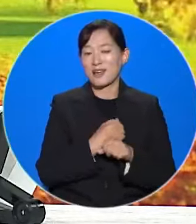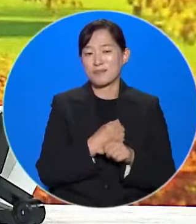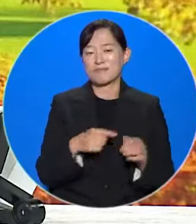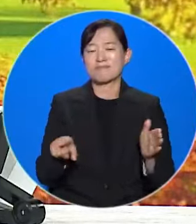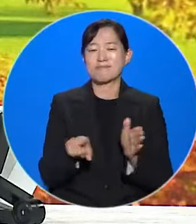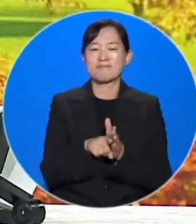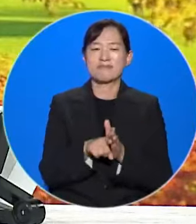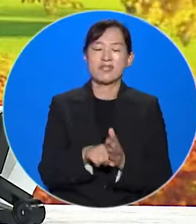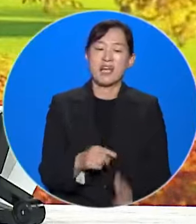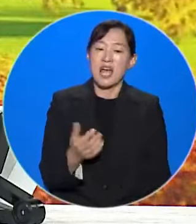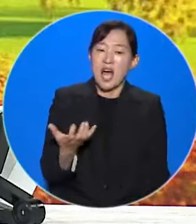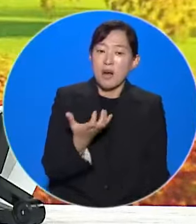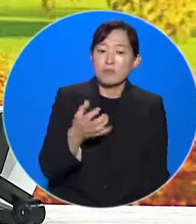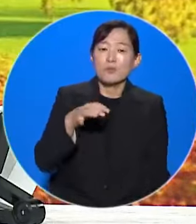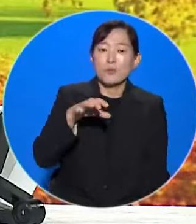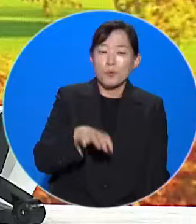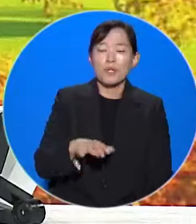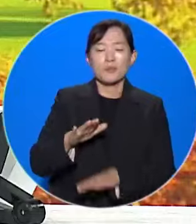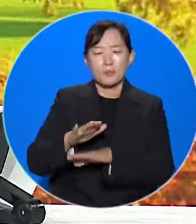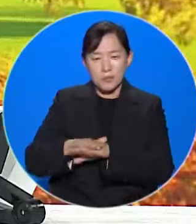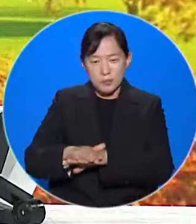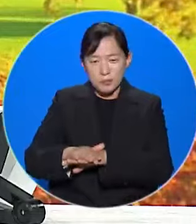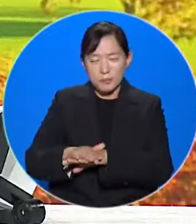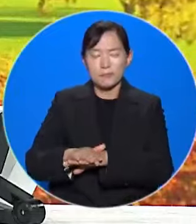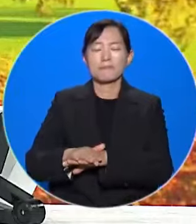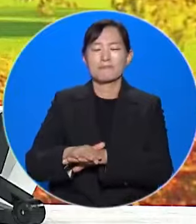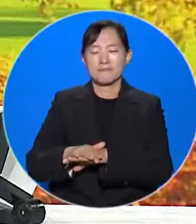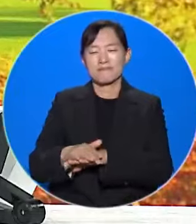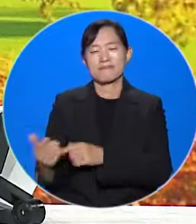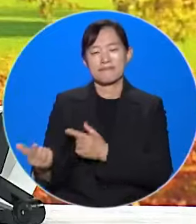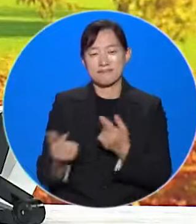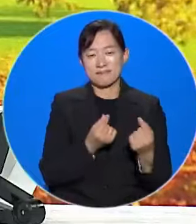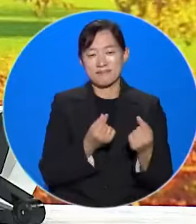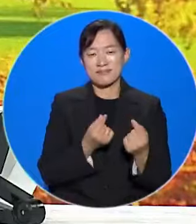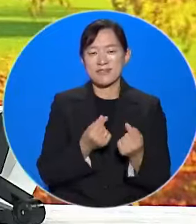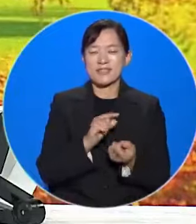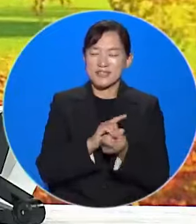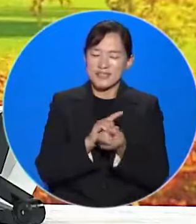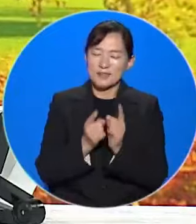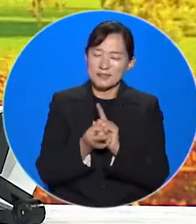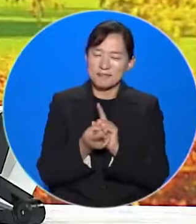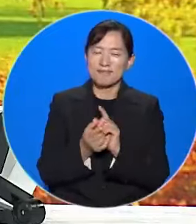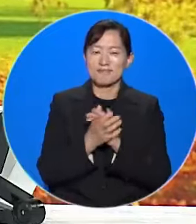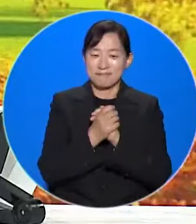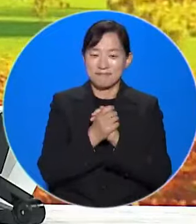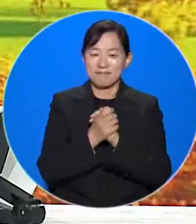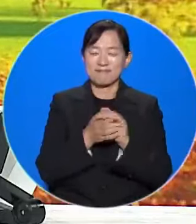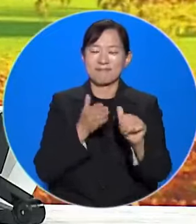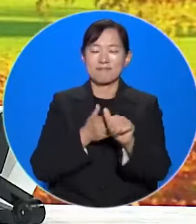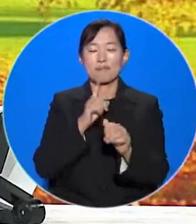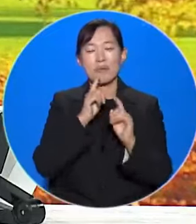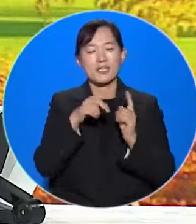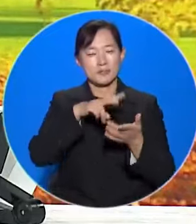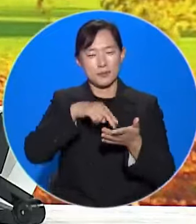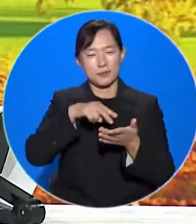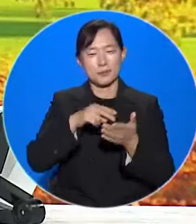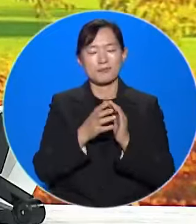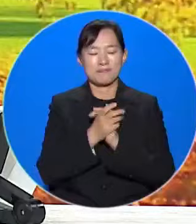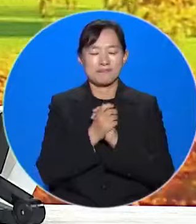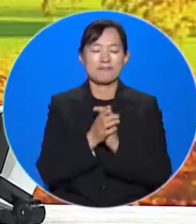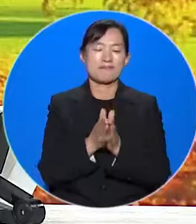함께 아픈 곳에 또 손을 얹고 안수하면서 같이 우리 서로 중보 기도하도록 하겠습니다. 제가 말씀 읽고